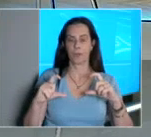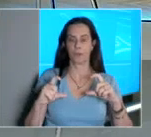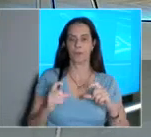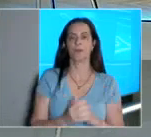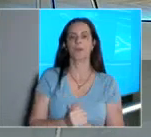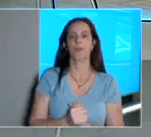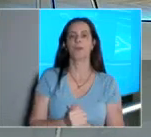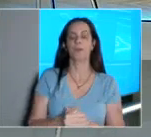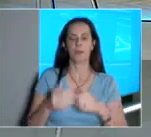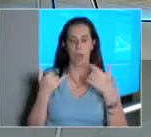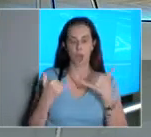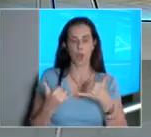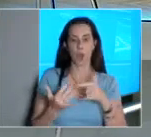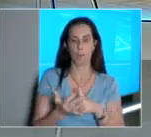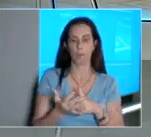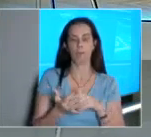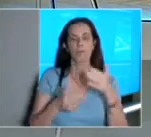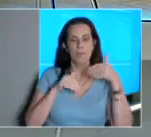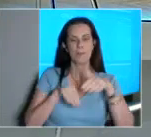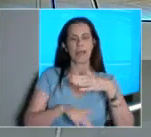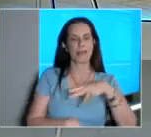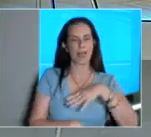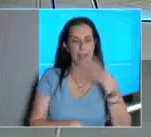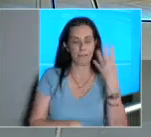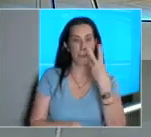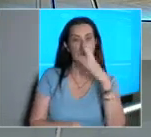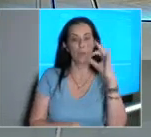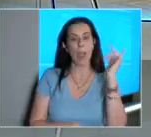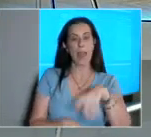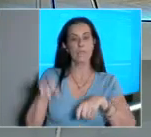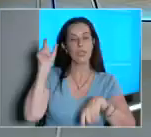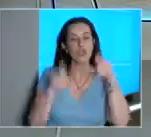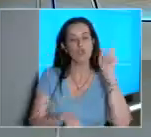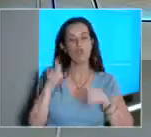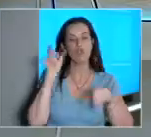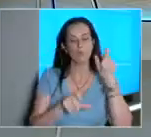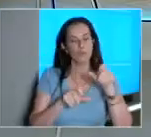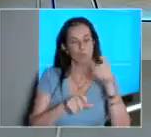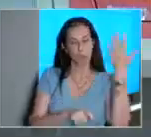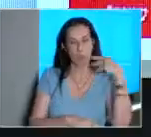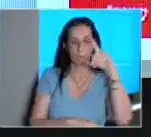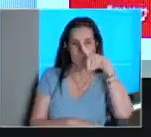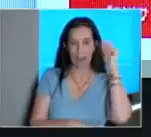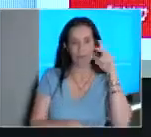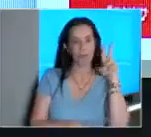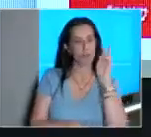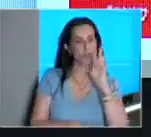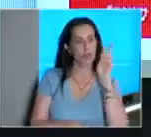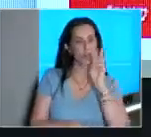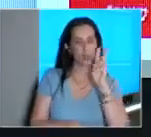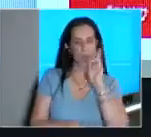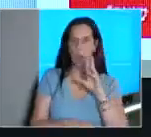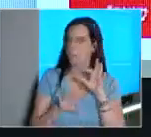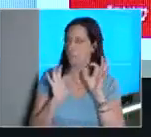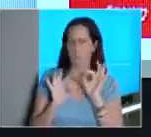אחרונות מתייחס היום בהרחבה למצעד הגאווה, 250,000 צועדים וחוגגים ברחובות תל אביב ביום שישי האחרון,